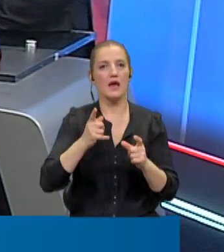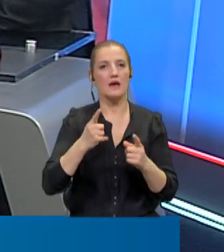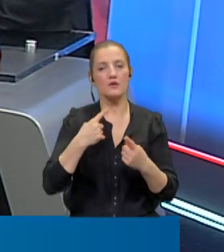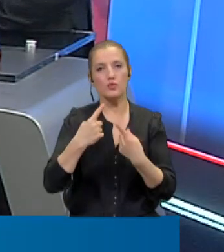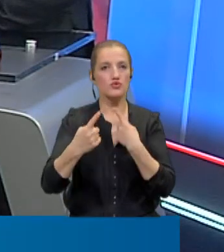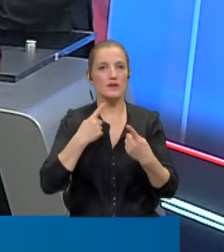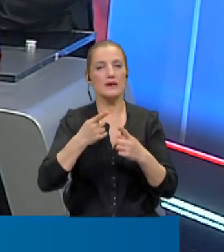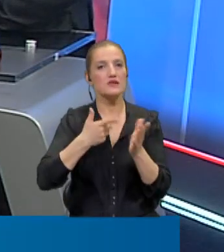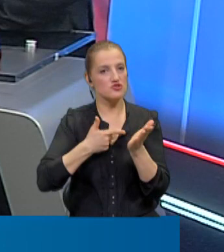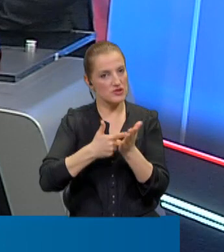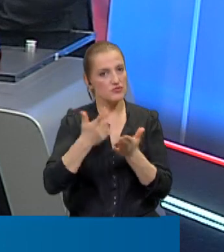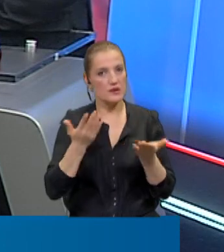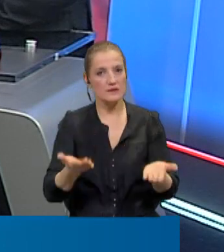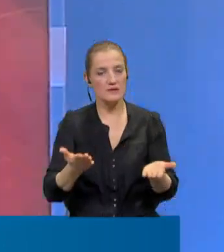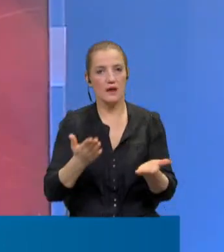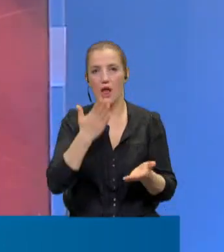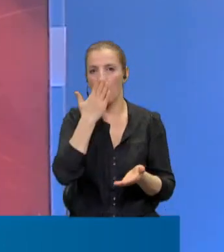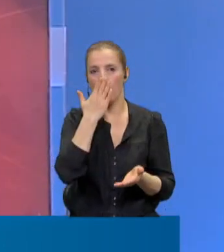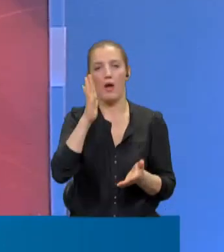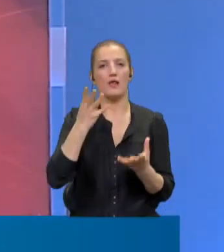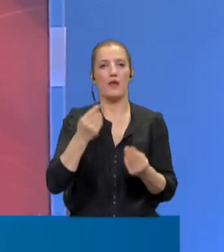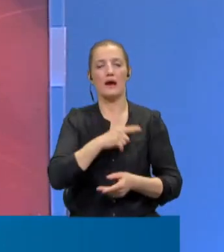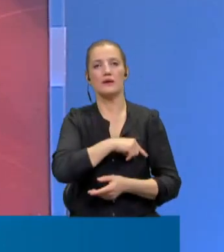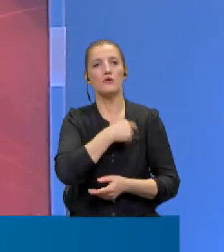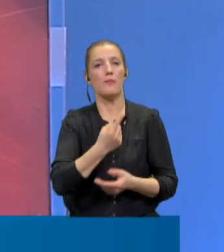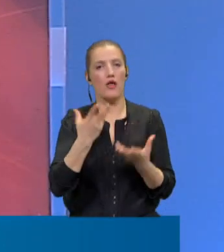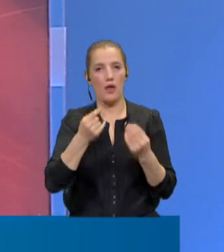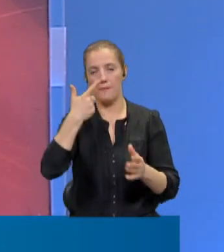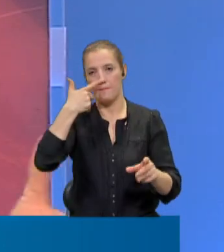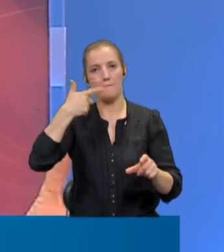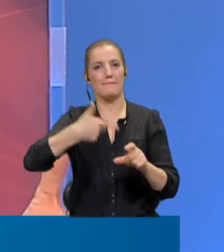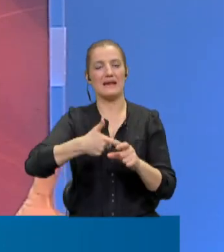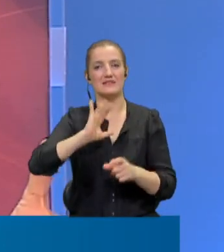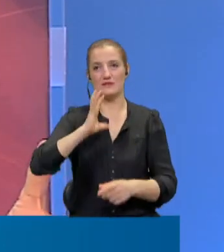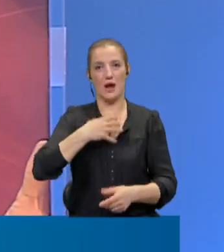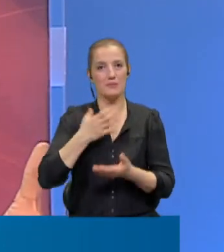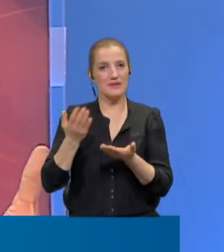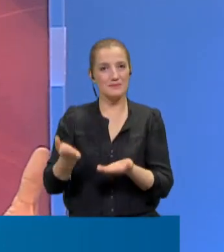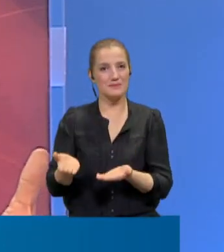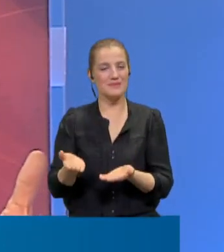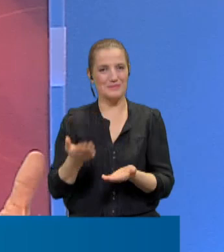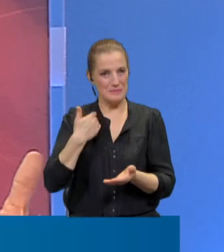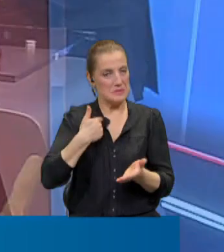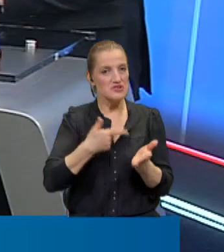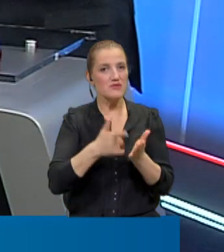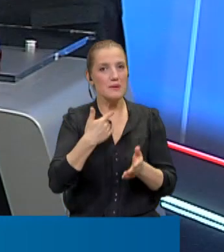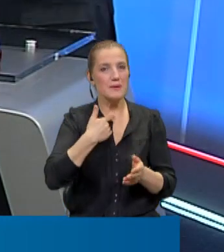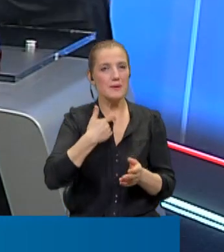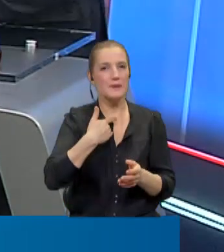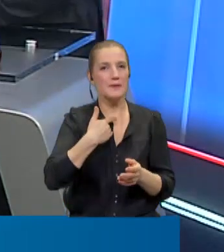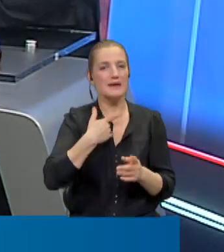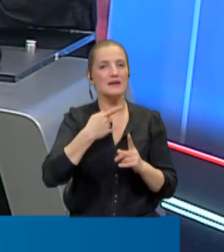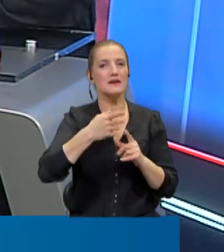konuşalım çiftçiyiz doğal olarak benzin istasyonumuz var sizde çiftçilik ama bizim